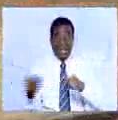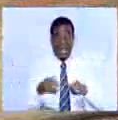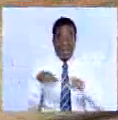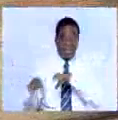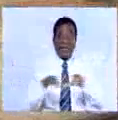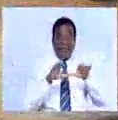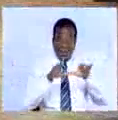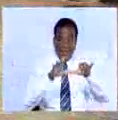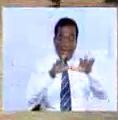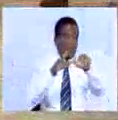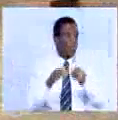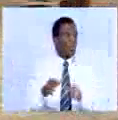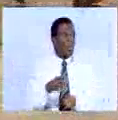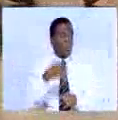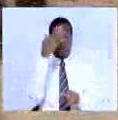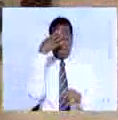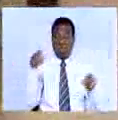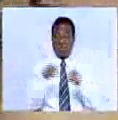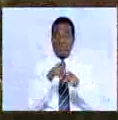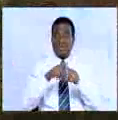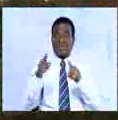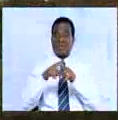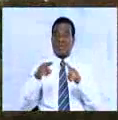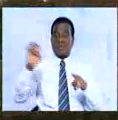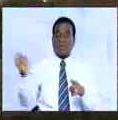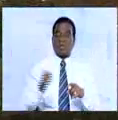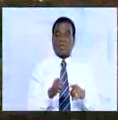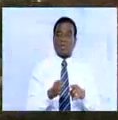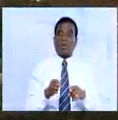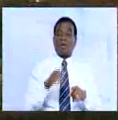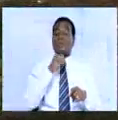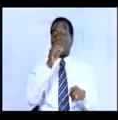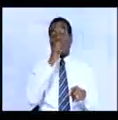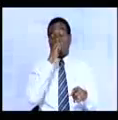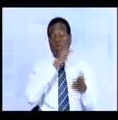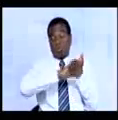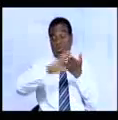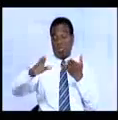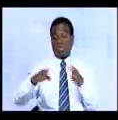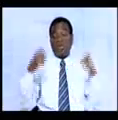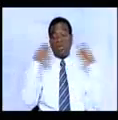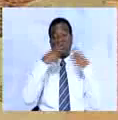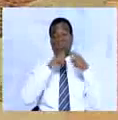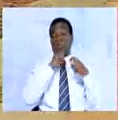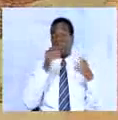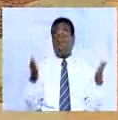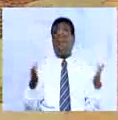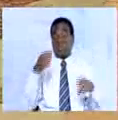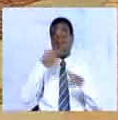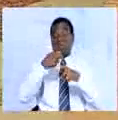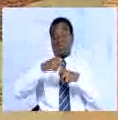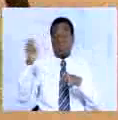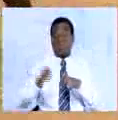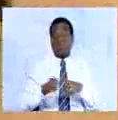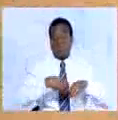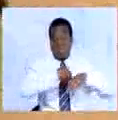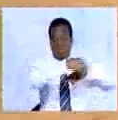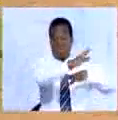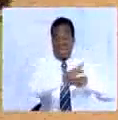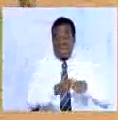se développe très vite, connaît aussi des difficultés. Manque d'eau potable, d'électricité, des difficultés d'évacuation